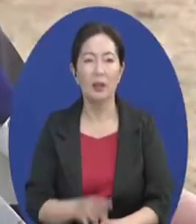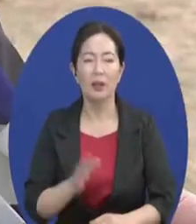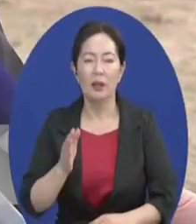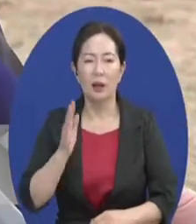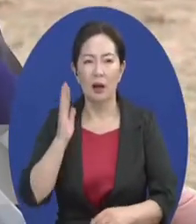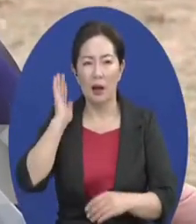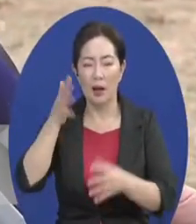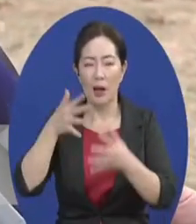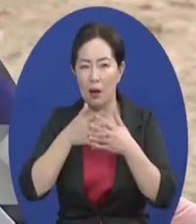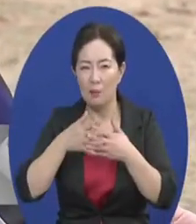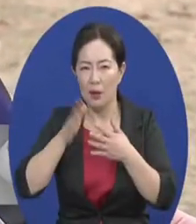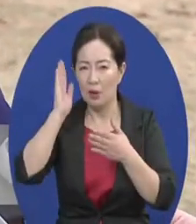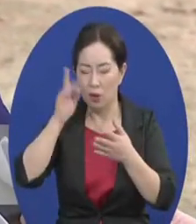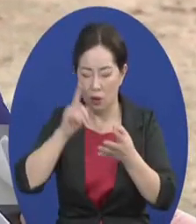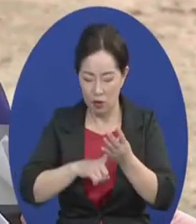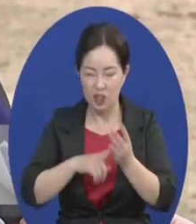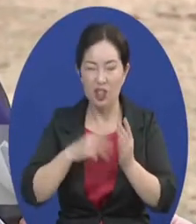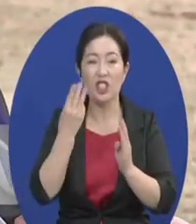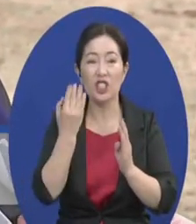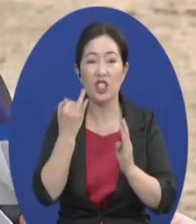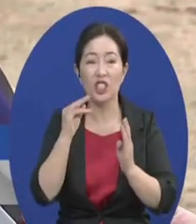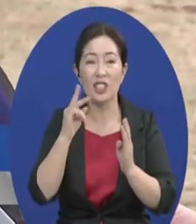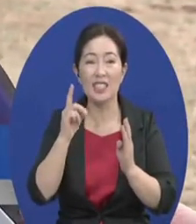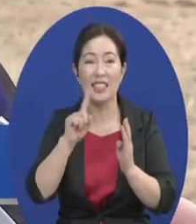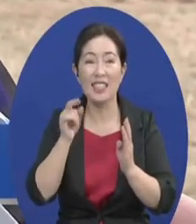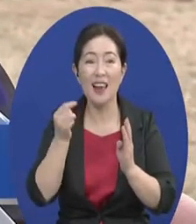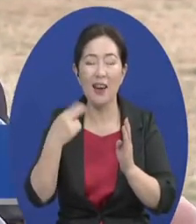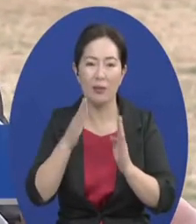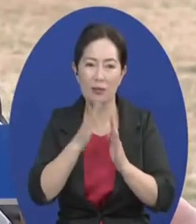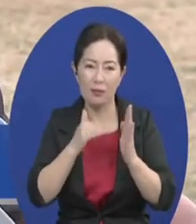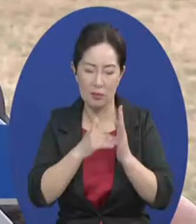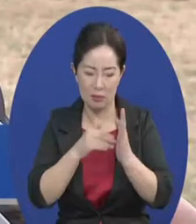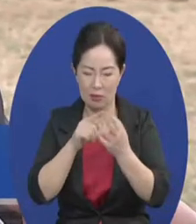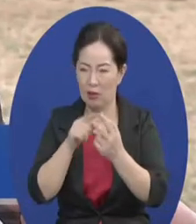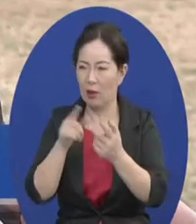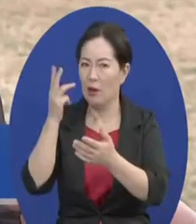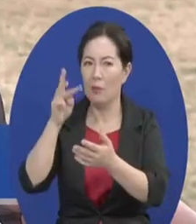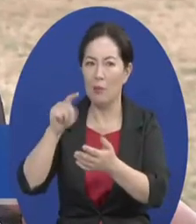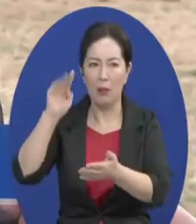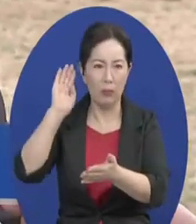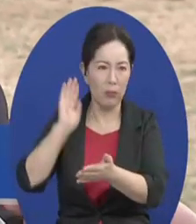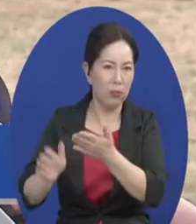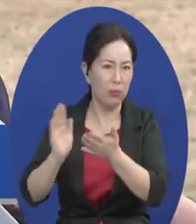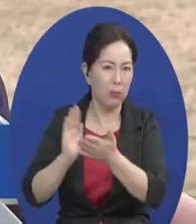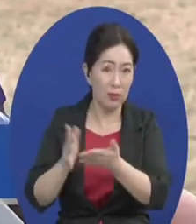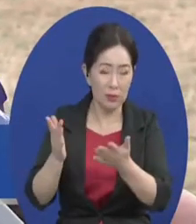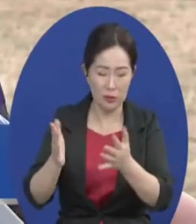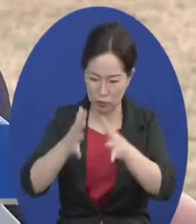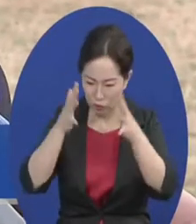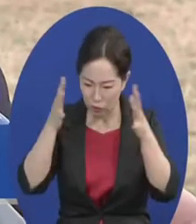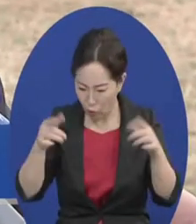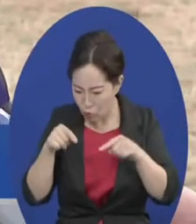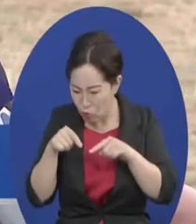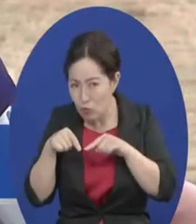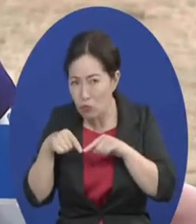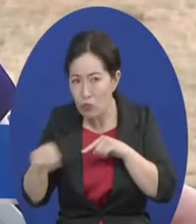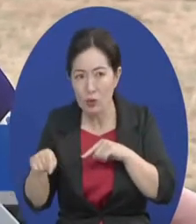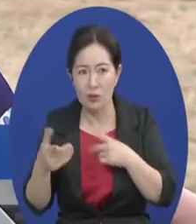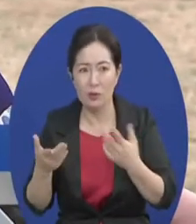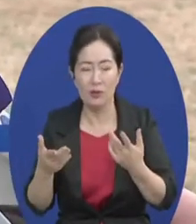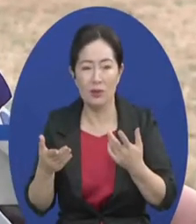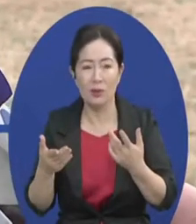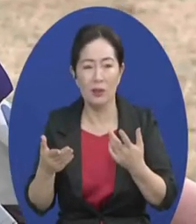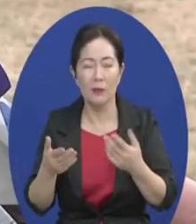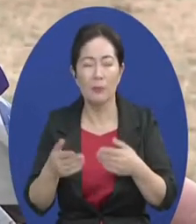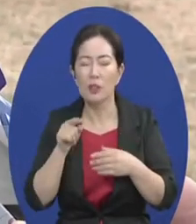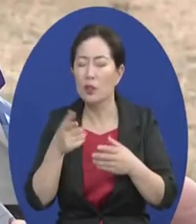Хаа байсан Америкаас, хаа байсан одоо Шинзландаас одоо мах худалдаж авдаг. Өргөн одоо том зах зээл хажууд байж байна.